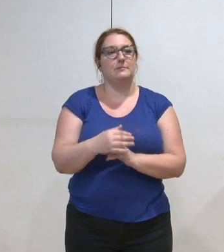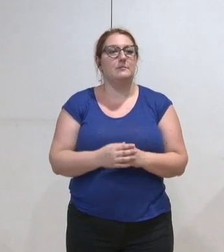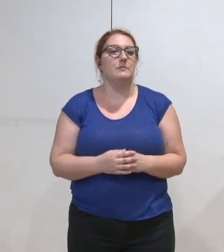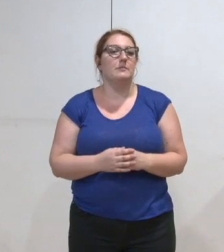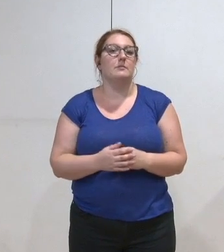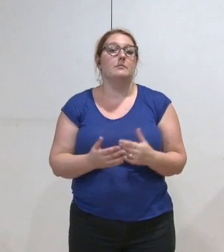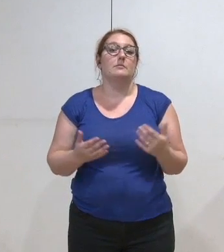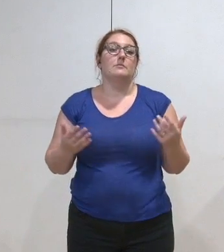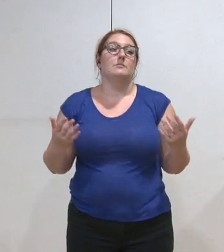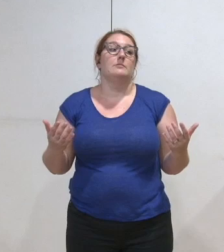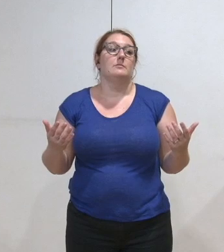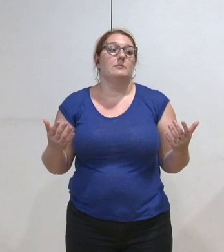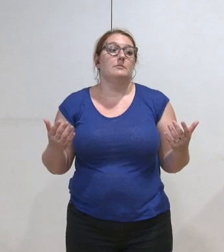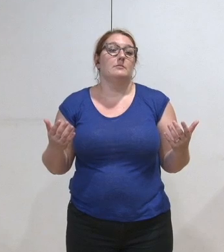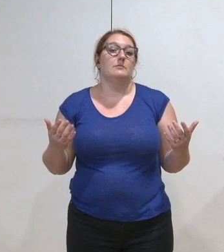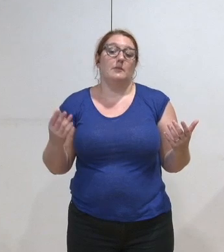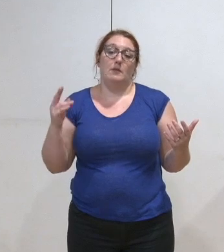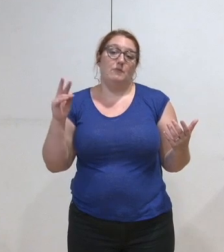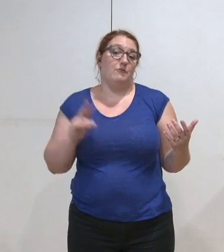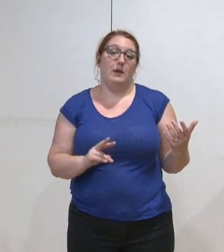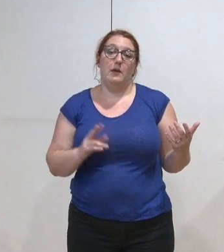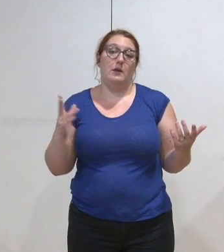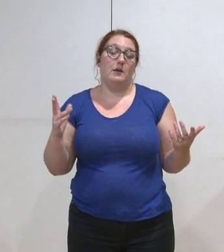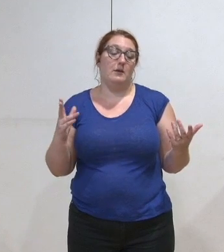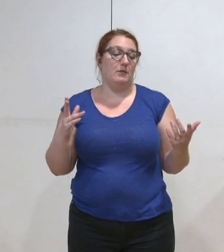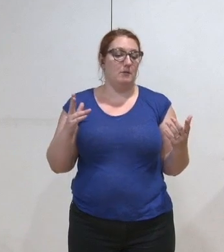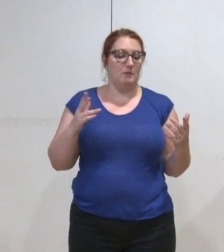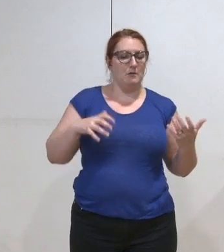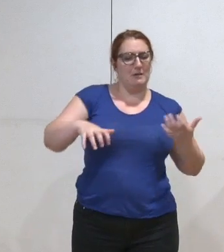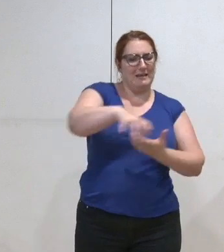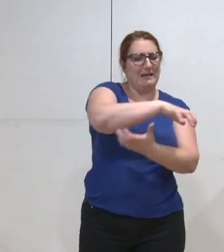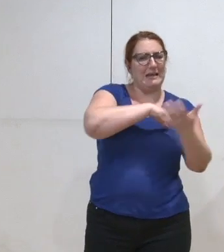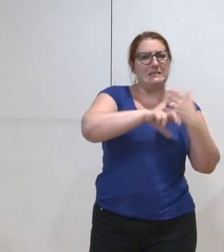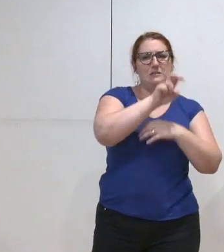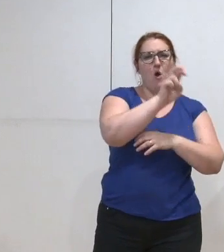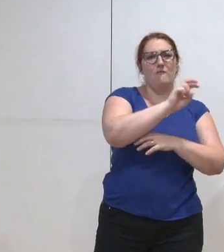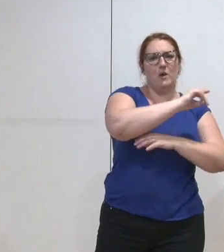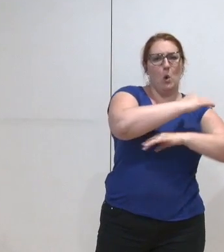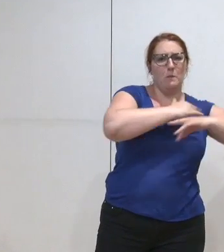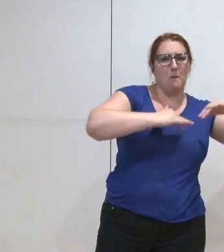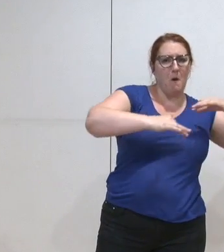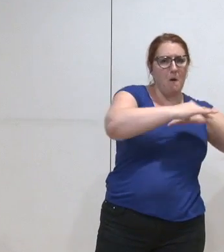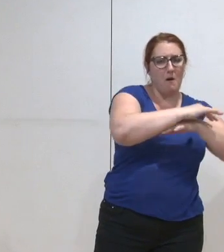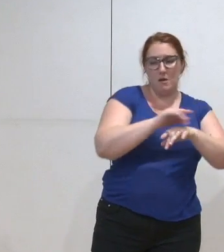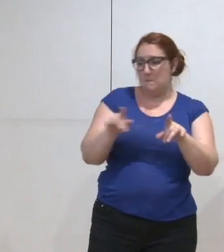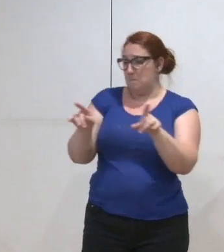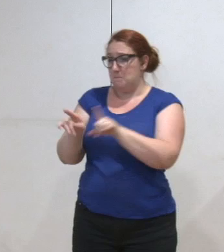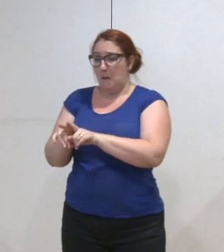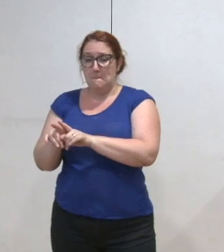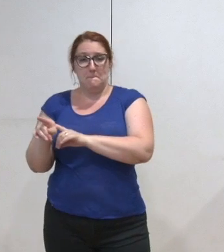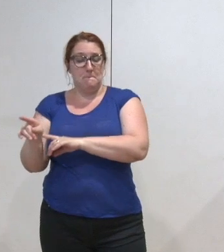finalement frappe autant que la crise environnemental vient chercher ses